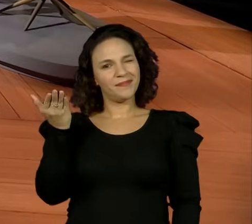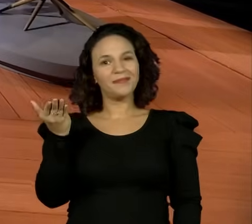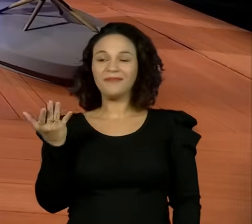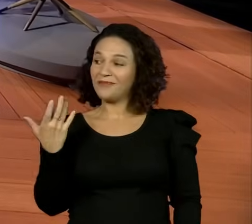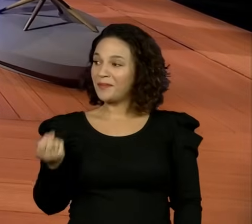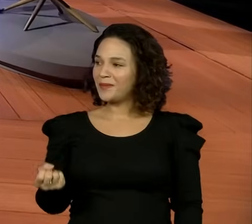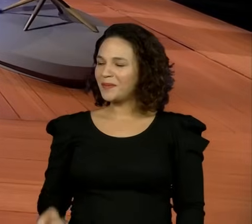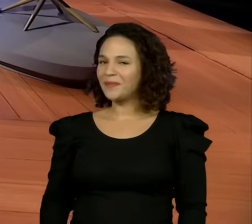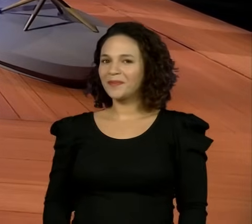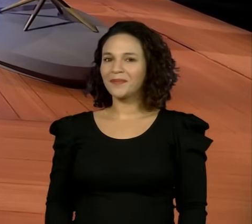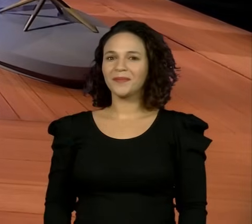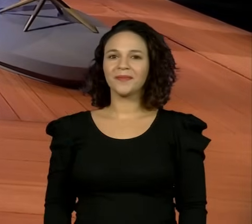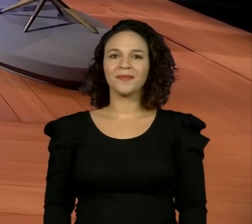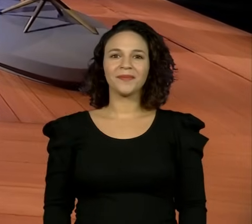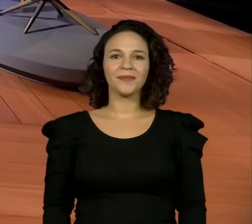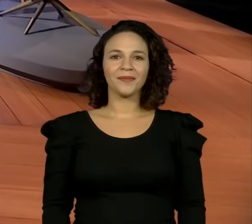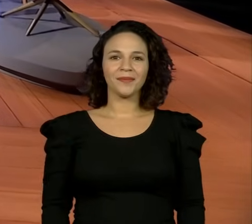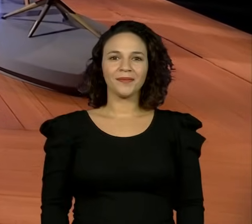Olha só.